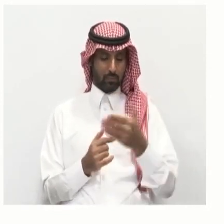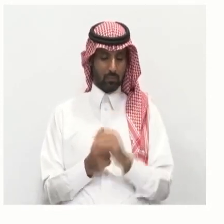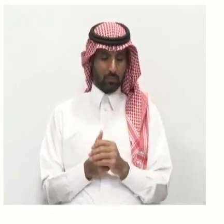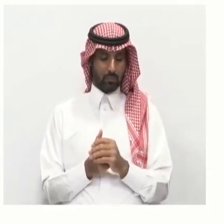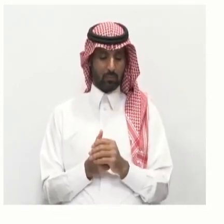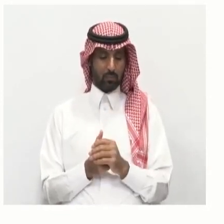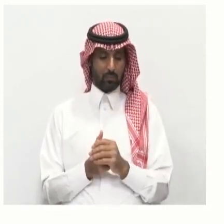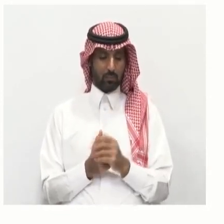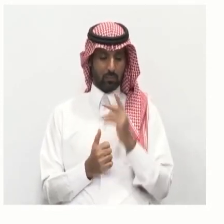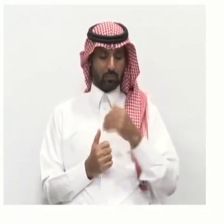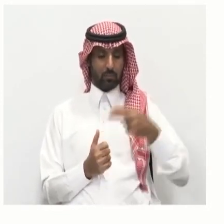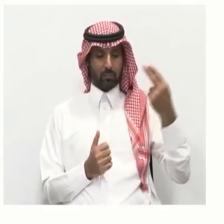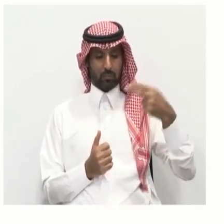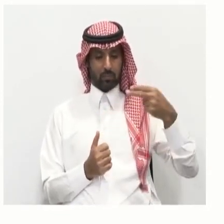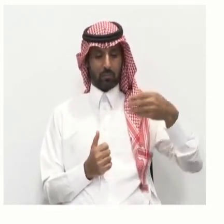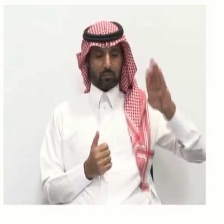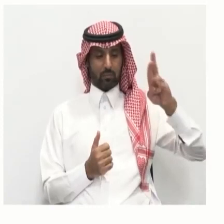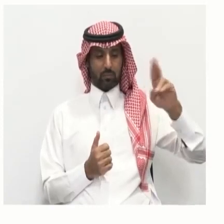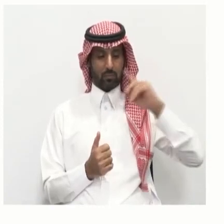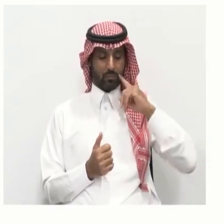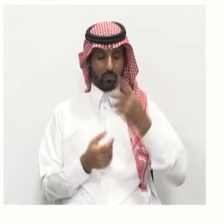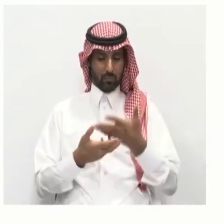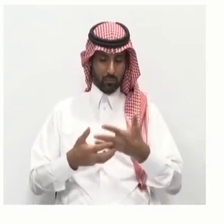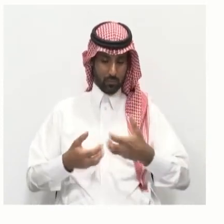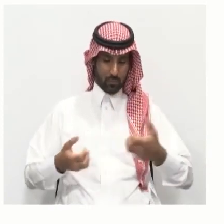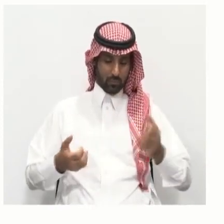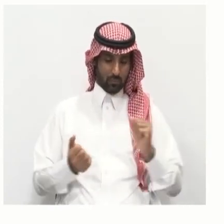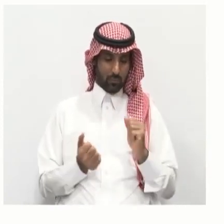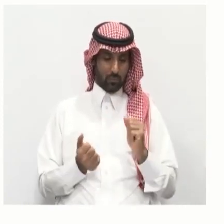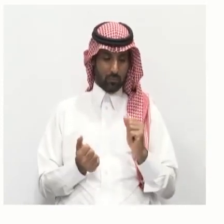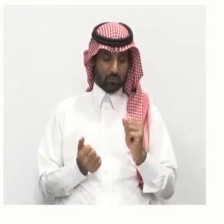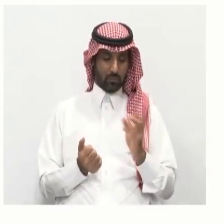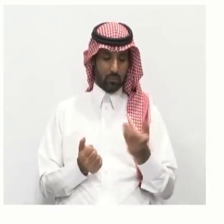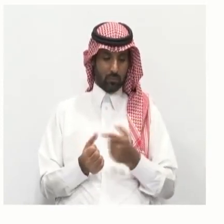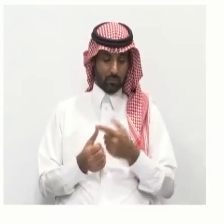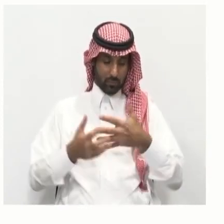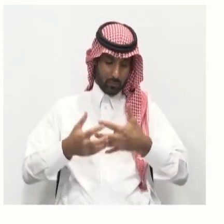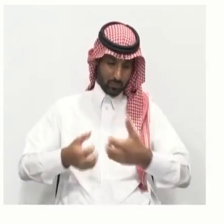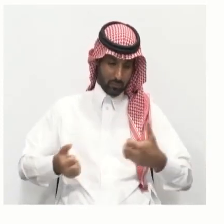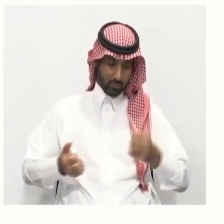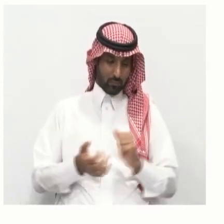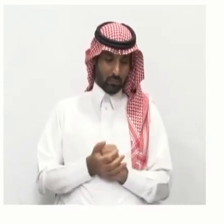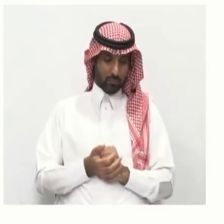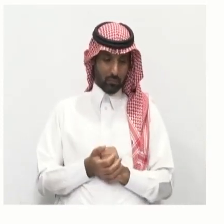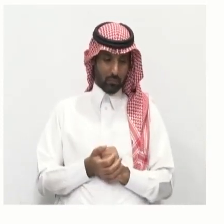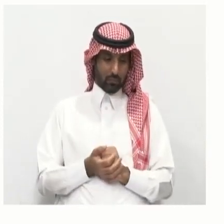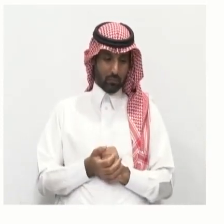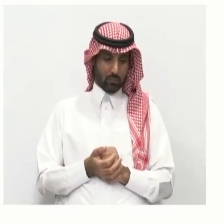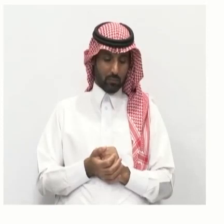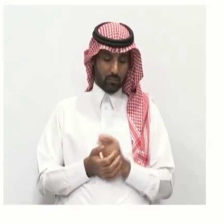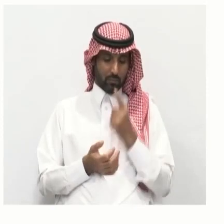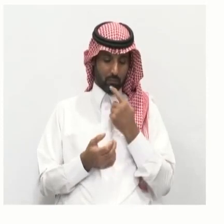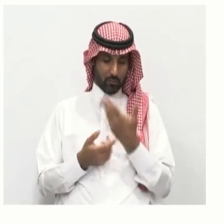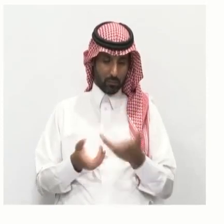او واضحه وصريحه امامي انه هذا اكواس معناته افكك وعندي هنا اكواس فانه راح افكك وعندي هنا ماء